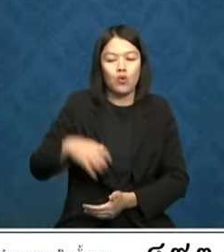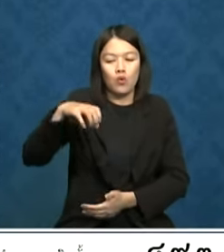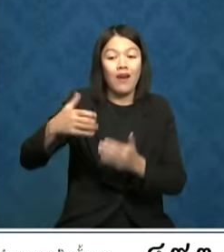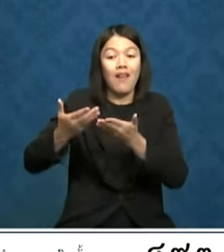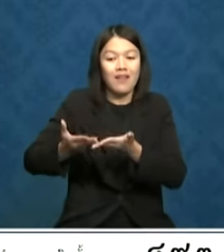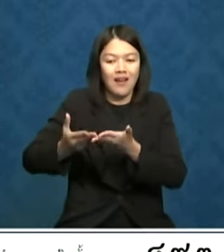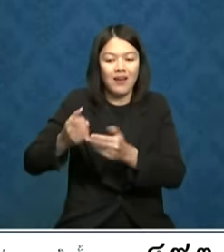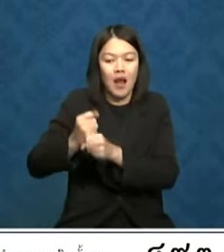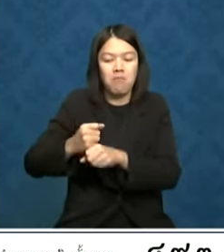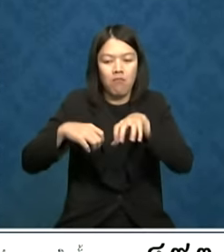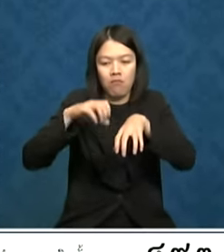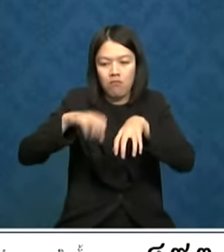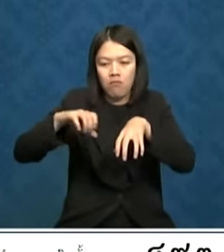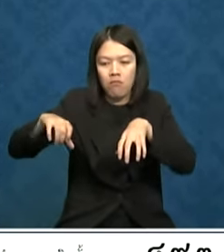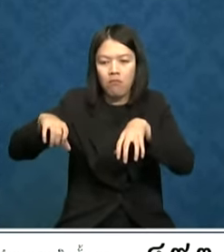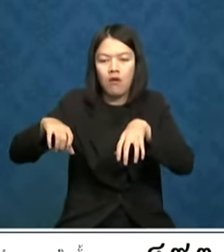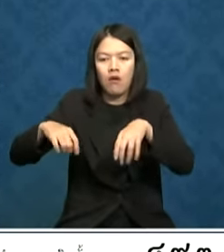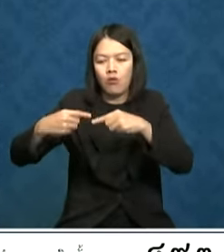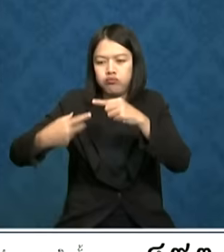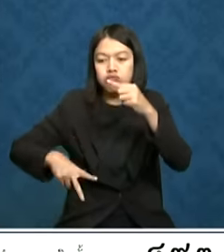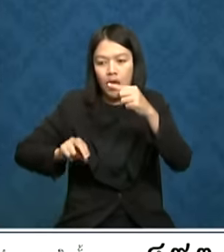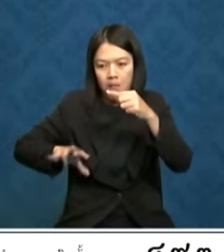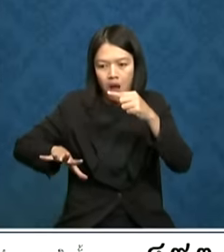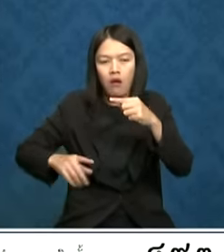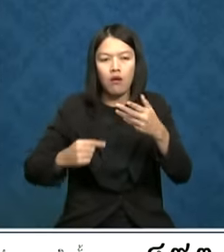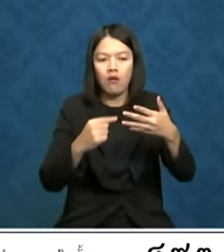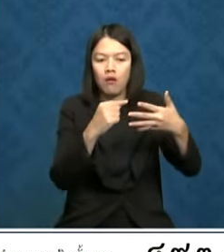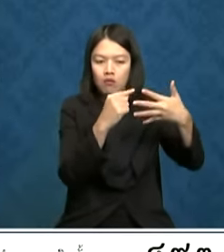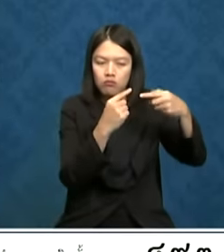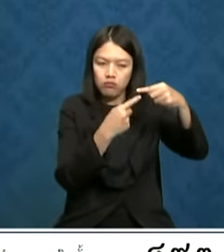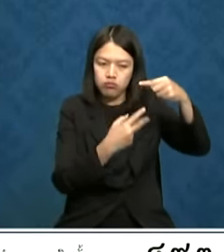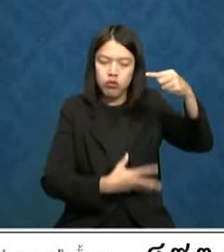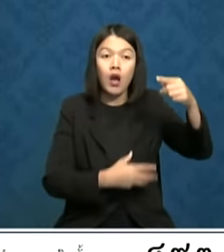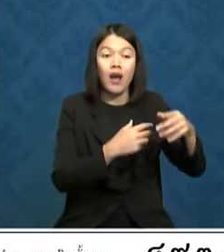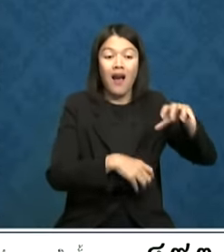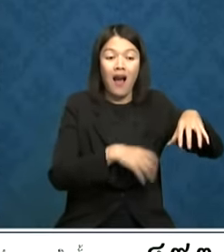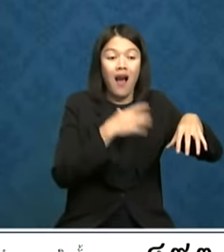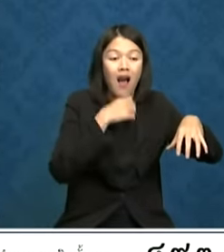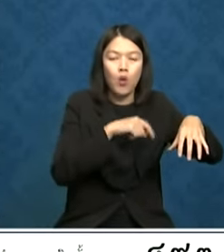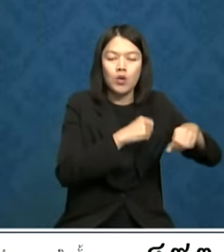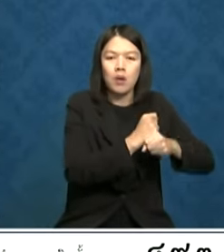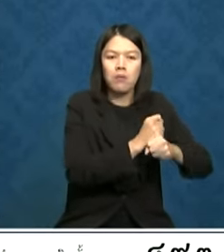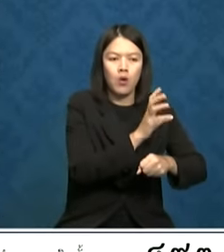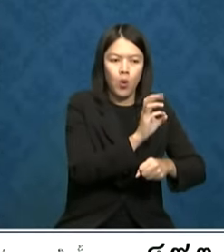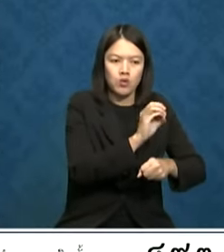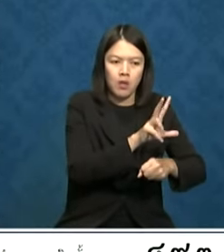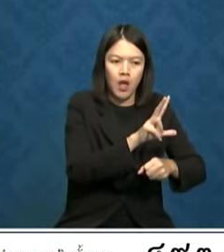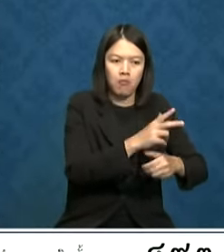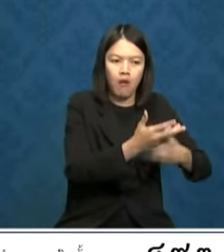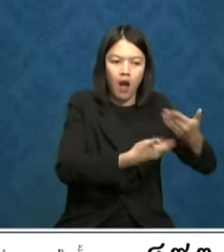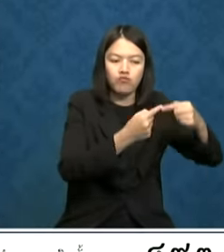การสร้างโรงงานใหม่จะเพิ่มเป็น 35รายการแต่ในแคตตาล็อกนะคะโรงงานเดิมท่านผลิตแล้วก็จำหน่ายไปแล้ว 63รายการ